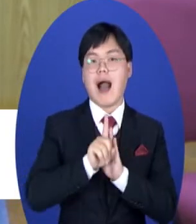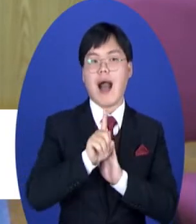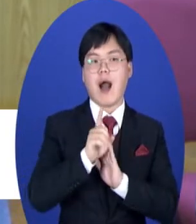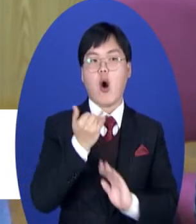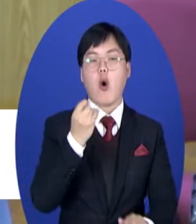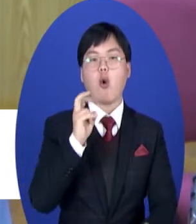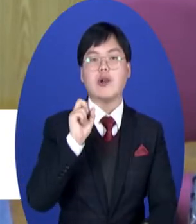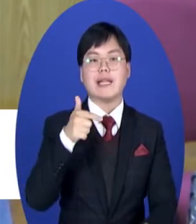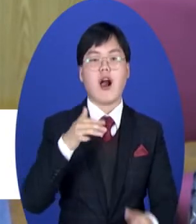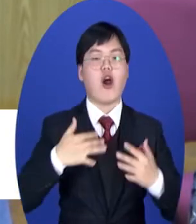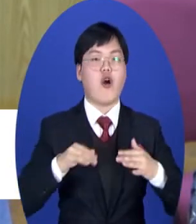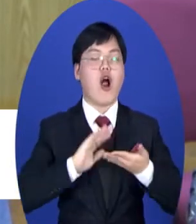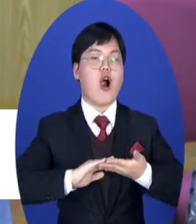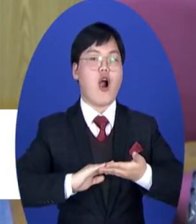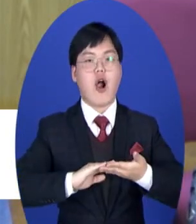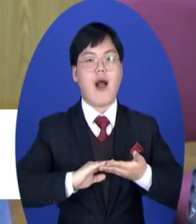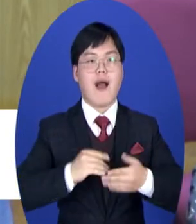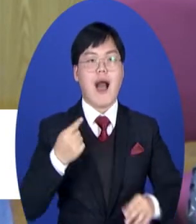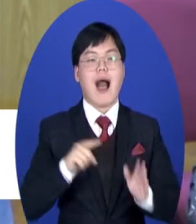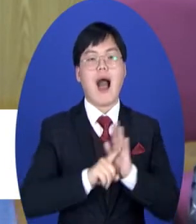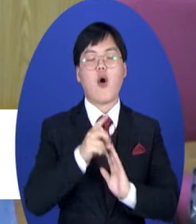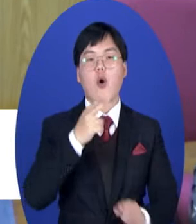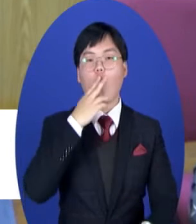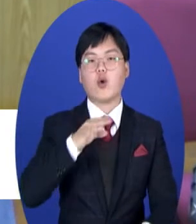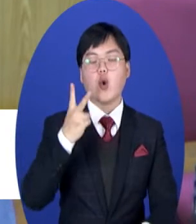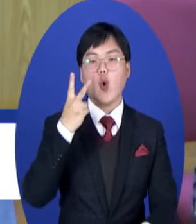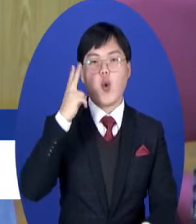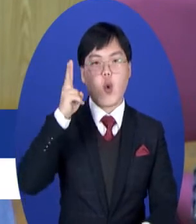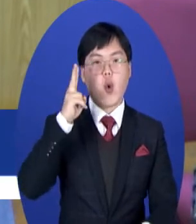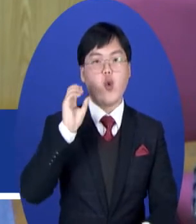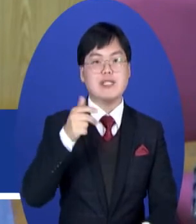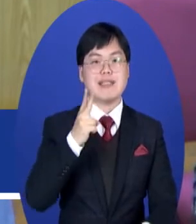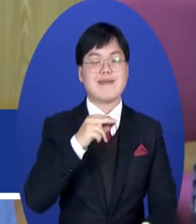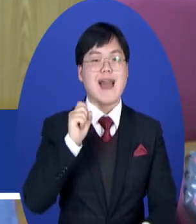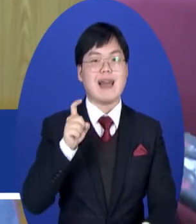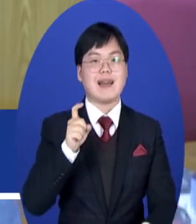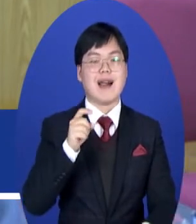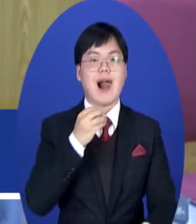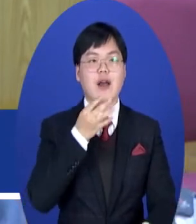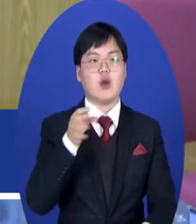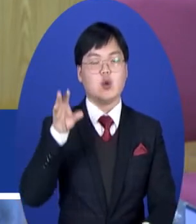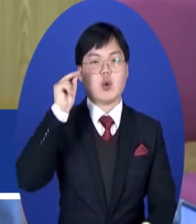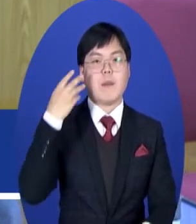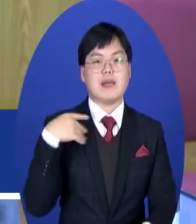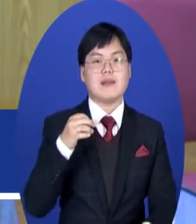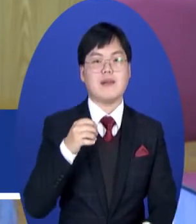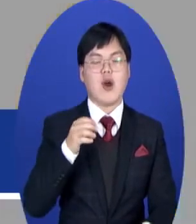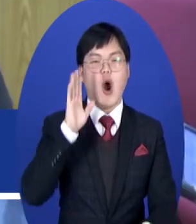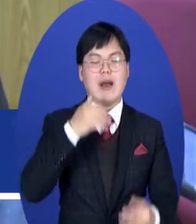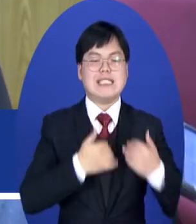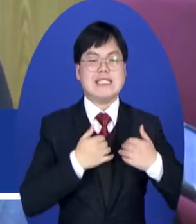урлагийн үзлэгт орох гэж явахдаа өвөөгөө сүгд үзлэгийн дах их сурж байсан. Тэгвэл өвөө их яаруулсан болохоор 4-5 хоногтаа